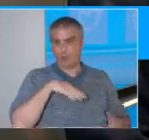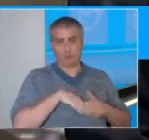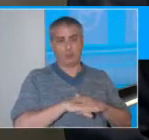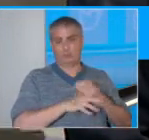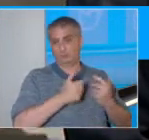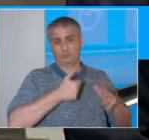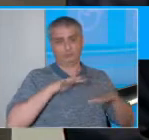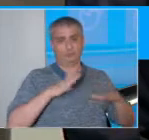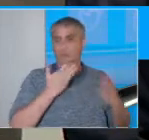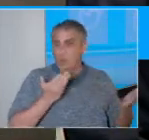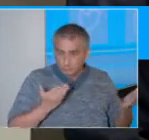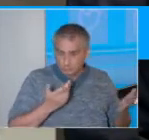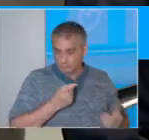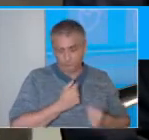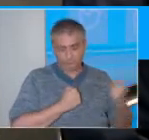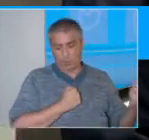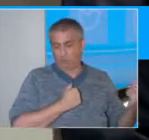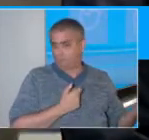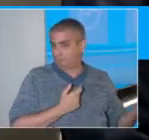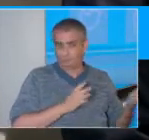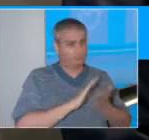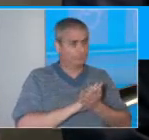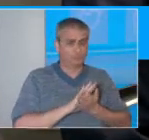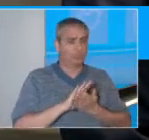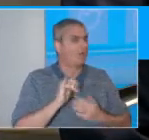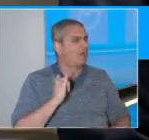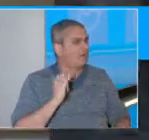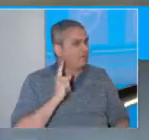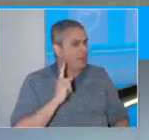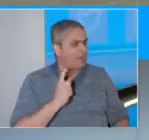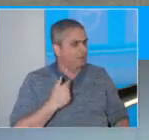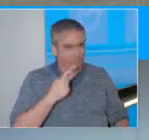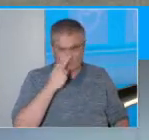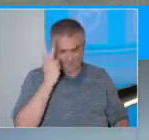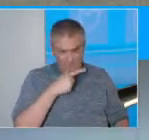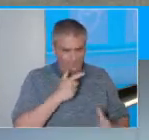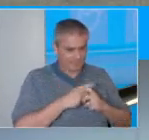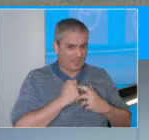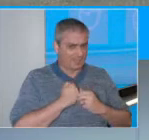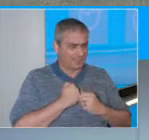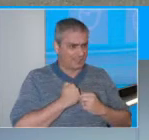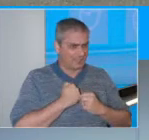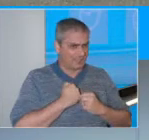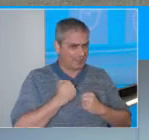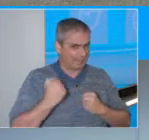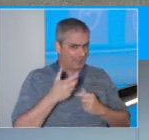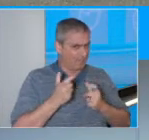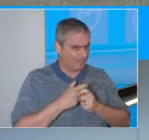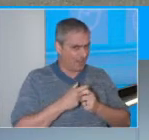ראש ממשלה מהשמאל. פשוט מאוד. כן, אבל אני מנסה להבין. מפלגת ימינה היא